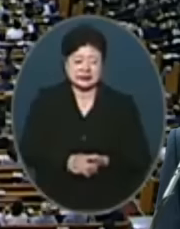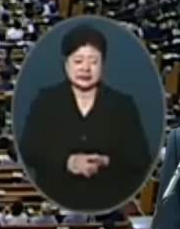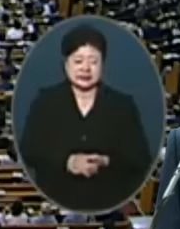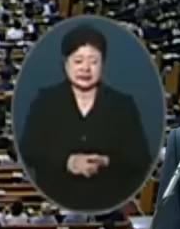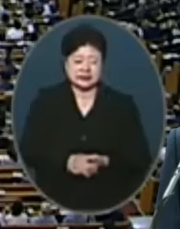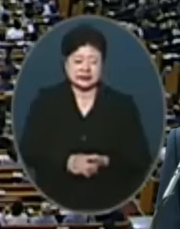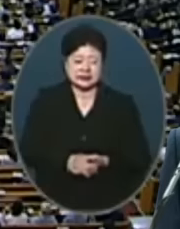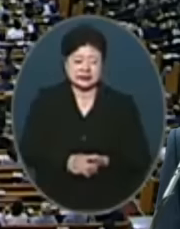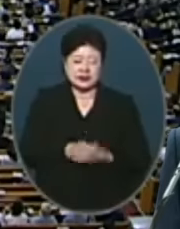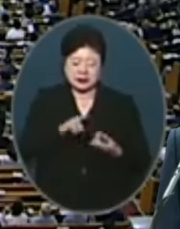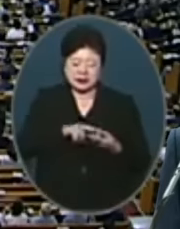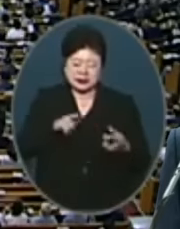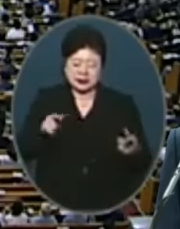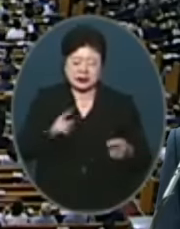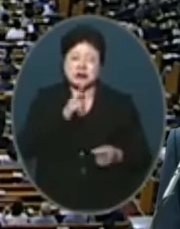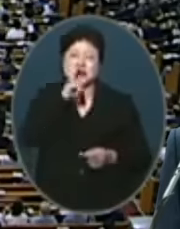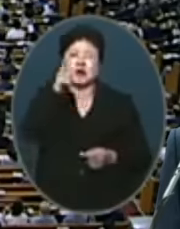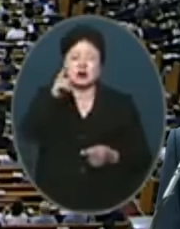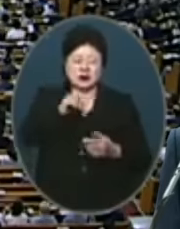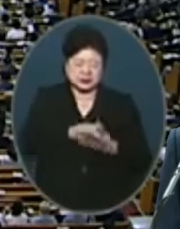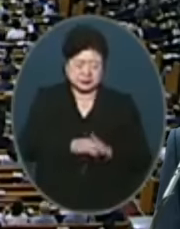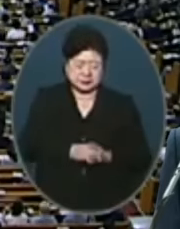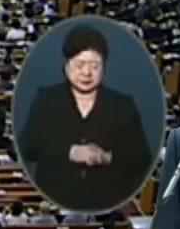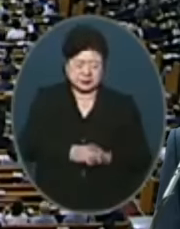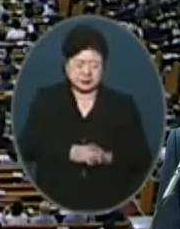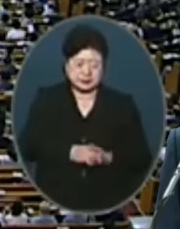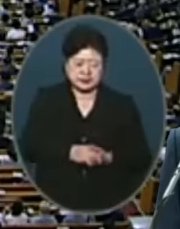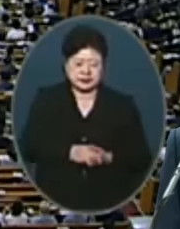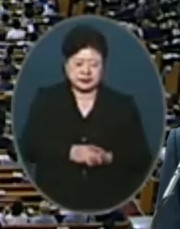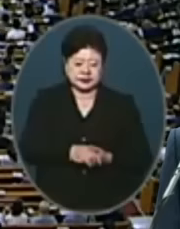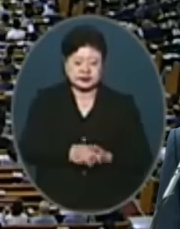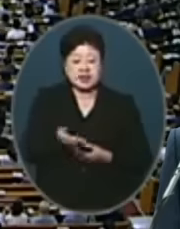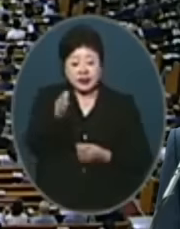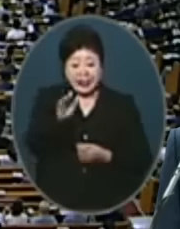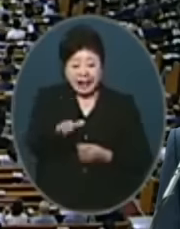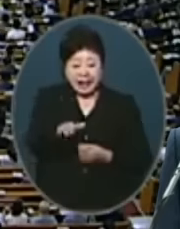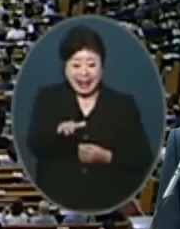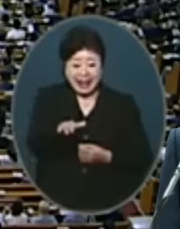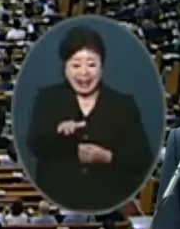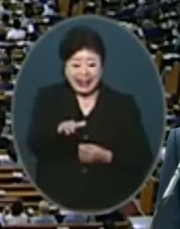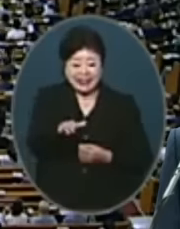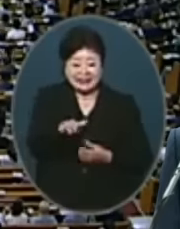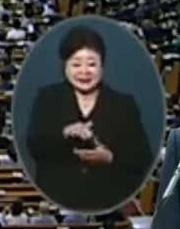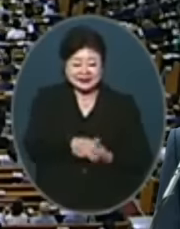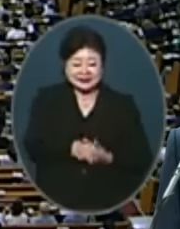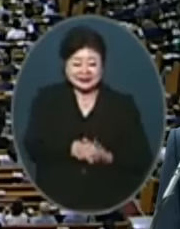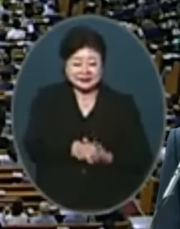들을 수 없는 보고를 했습니다. 그런데